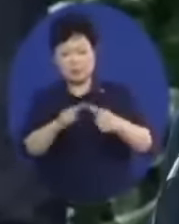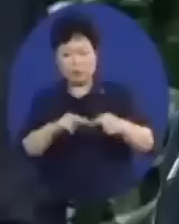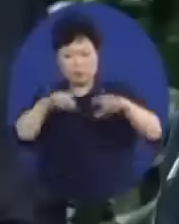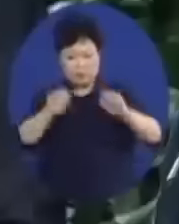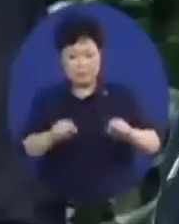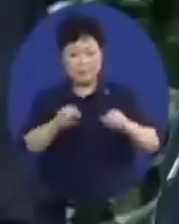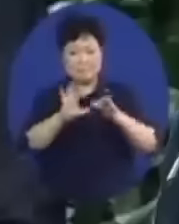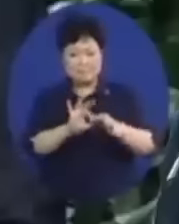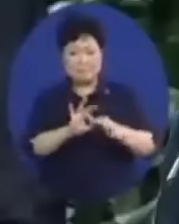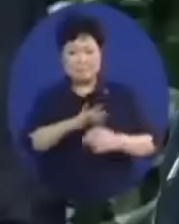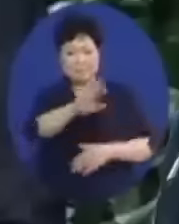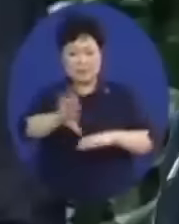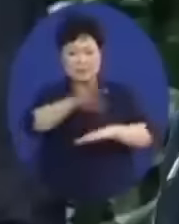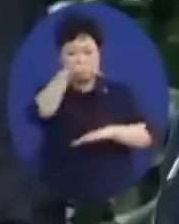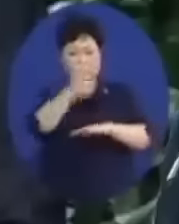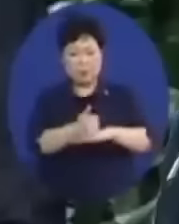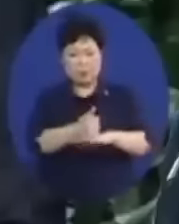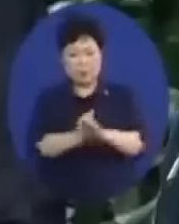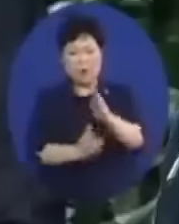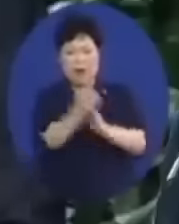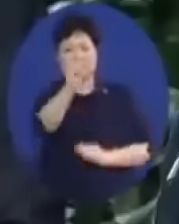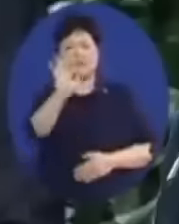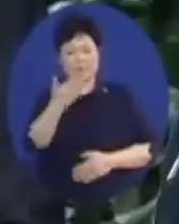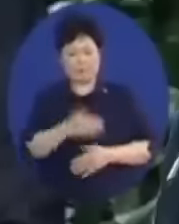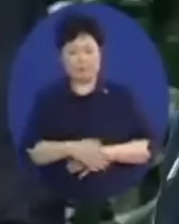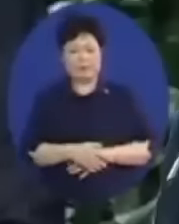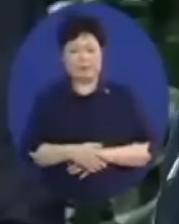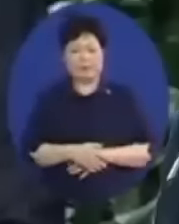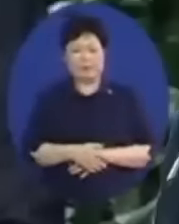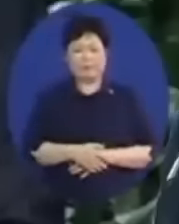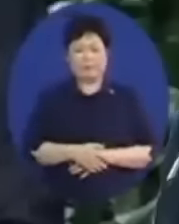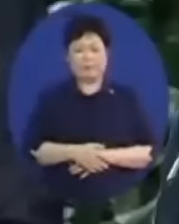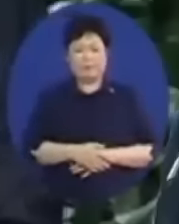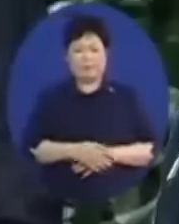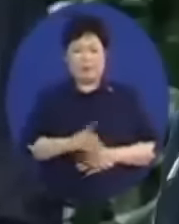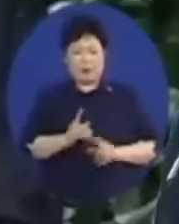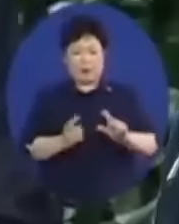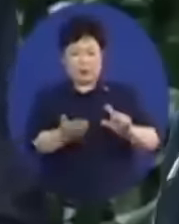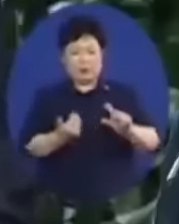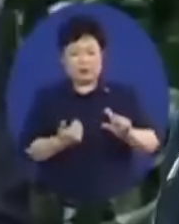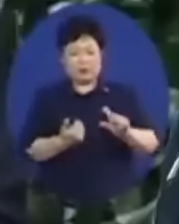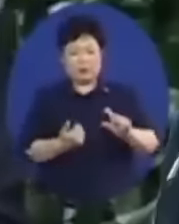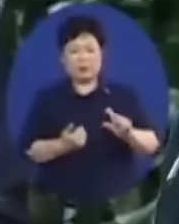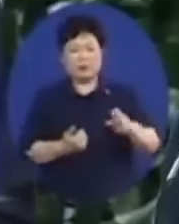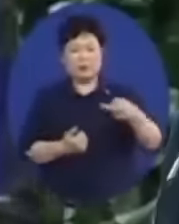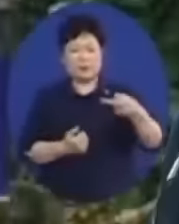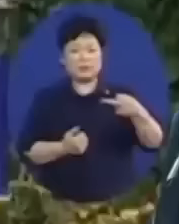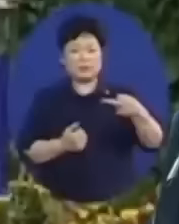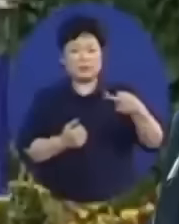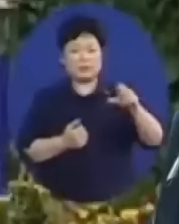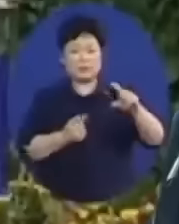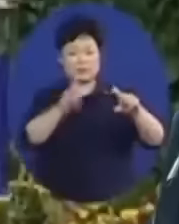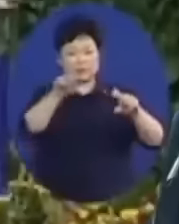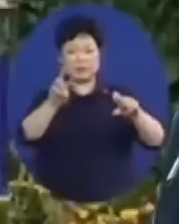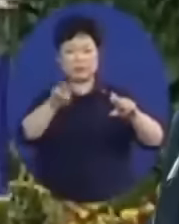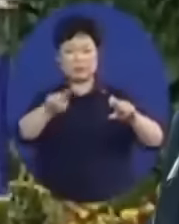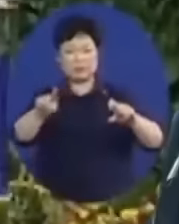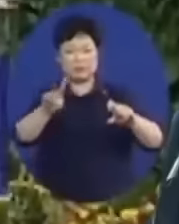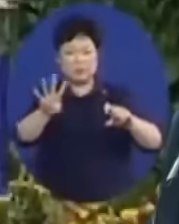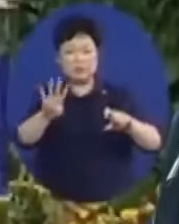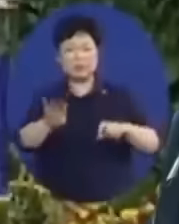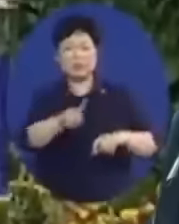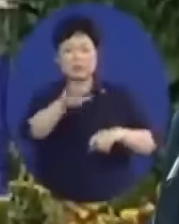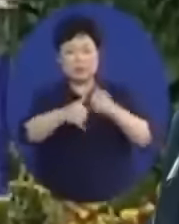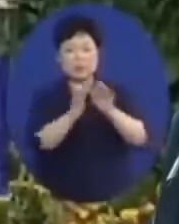삶에 우리는 그리스도와 하나가 된 것입니다. 고린도전서 15장 3절로 4절에 이는 성경대로 그리스도께서